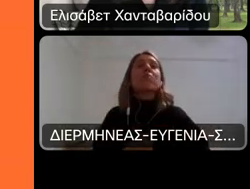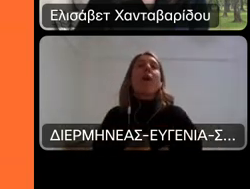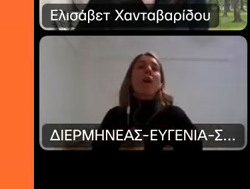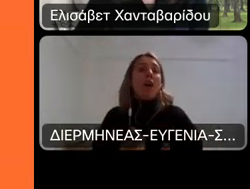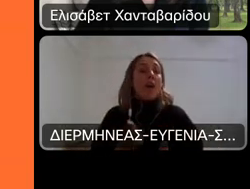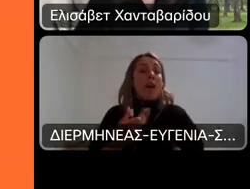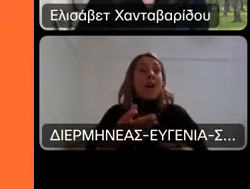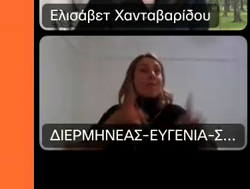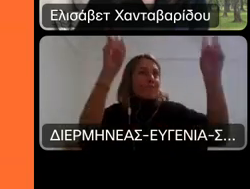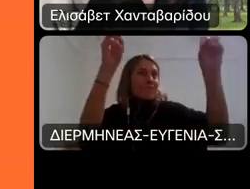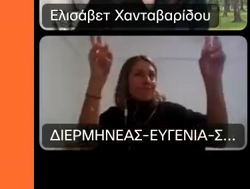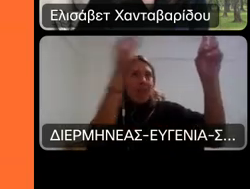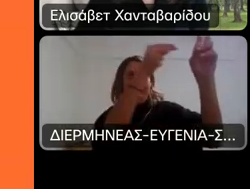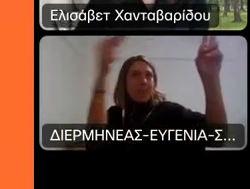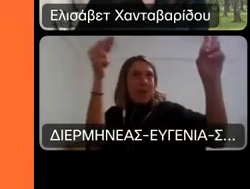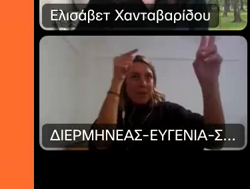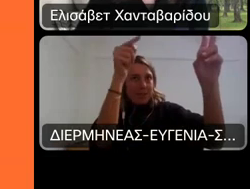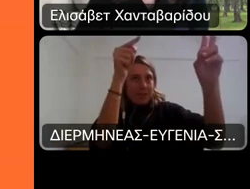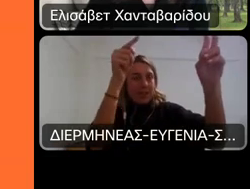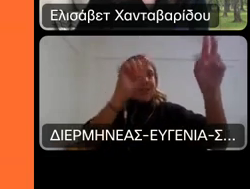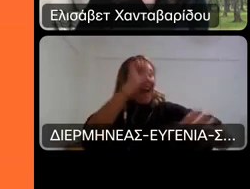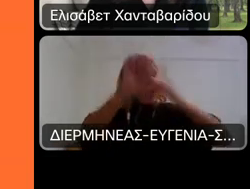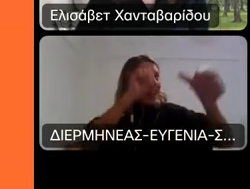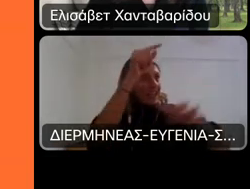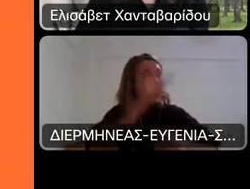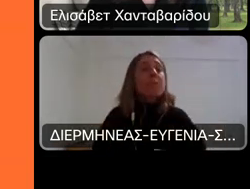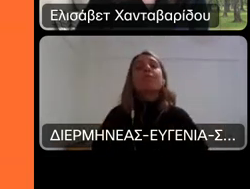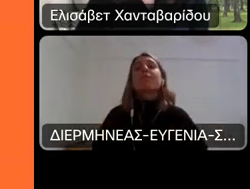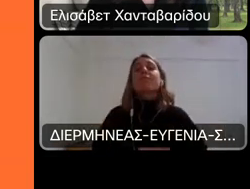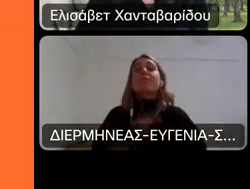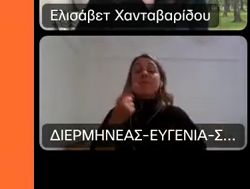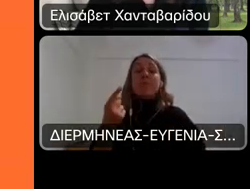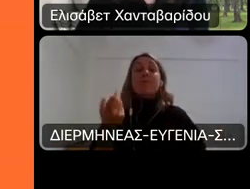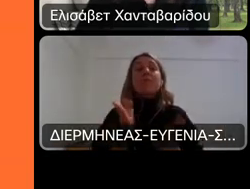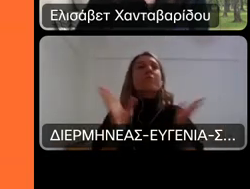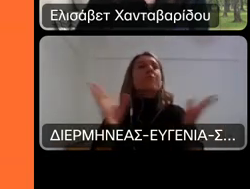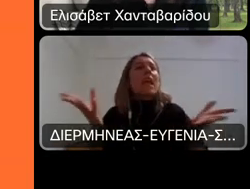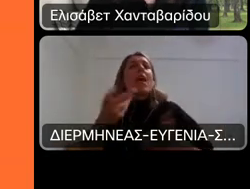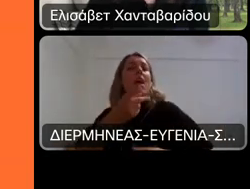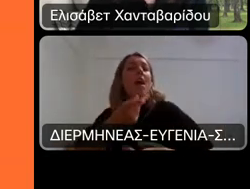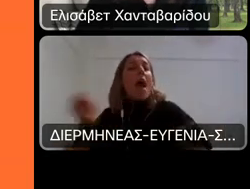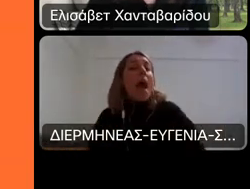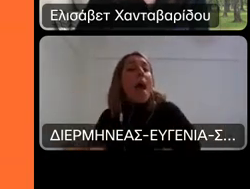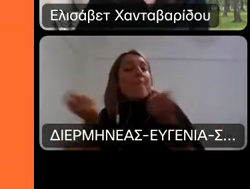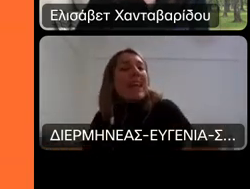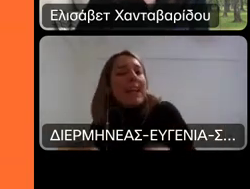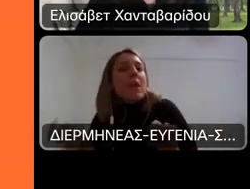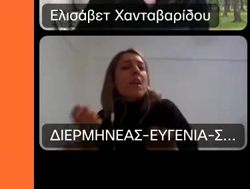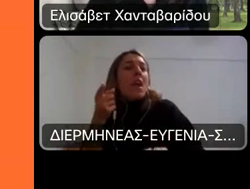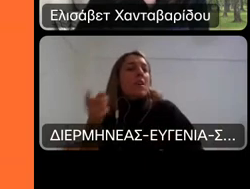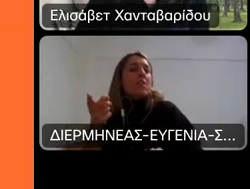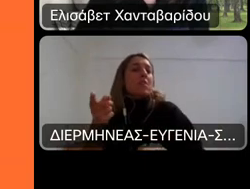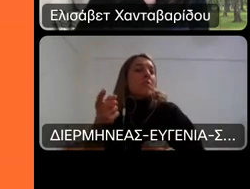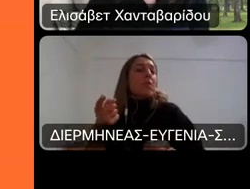θεματικές επικεφαλίδες, οι λέξεις κλειδιά που χρησιμοποιούμε ως επαγγελματίες, απαιτούν πάρα πολύ